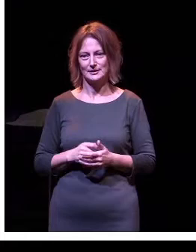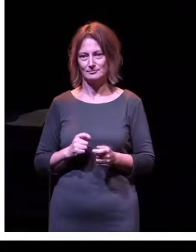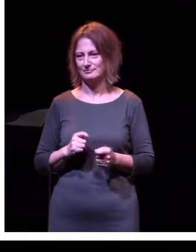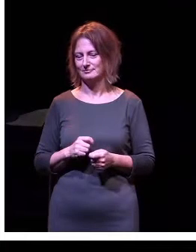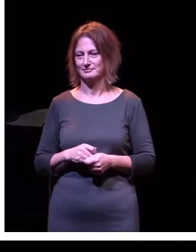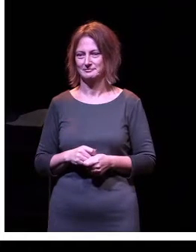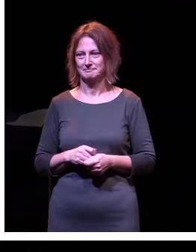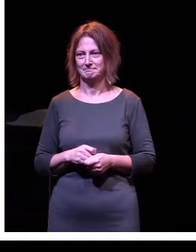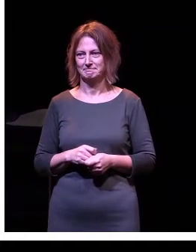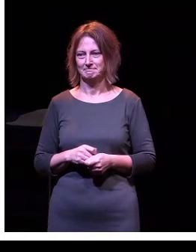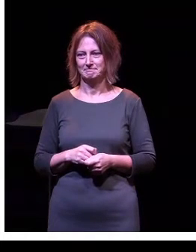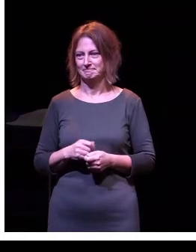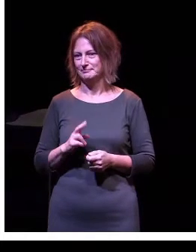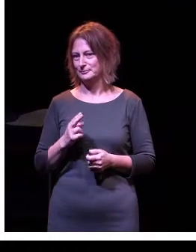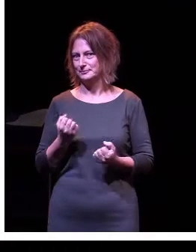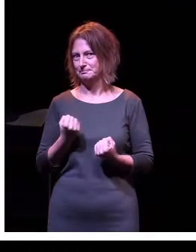Yes, exakt.